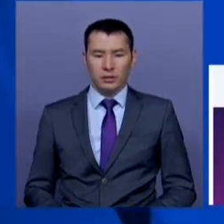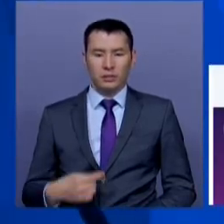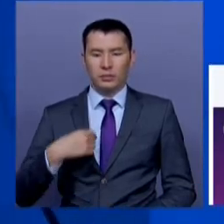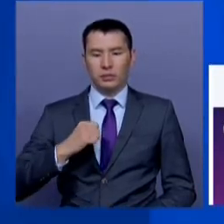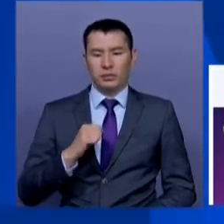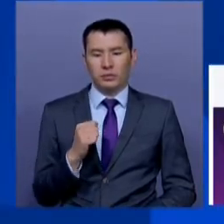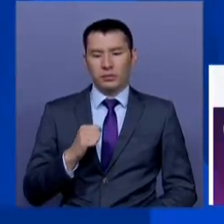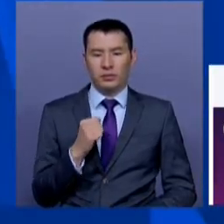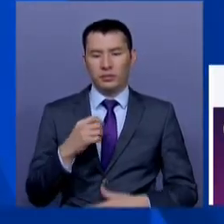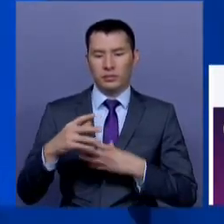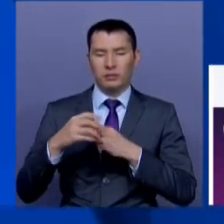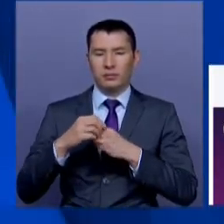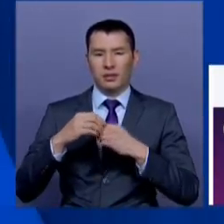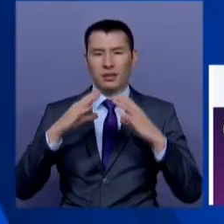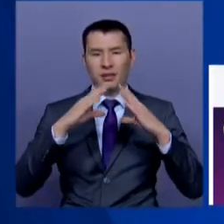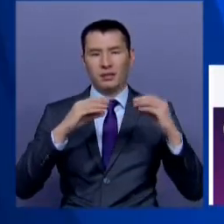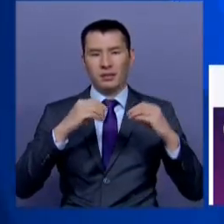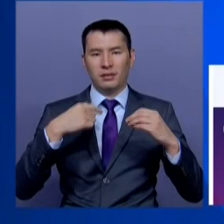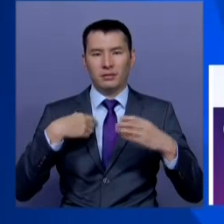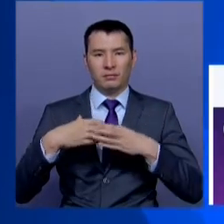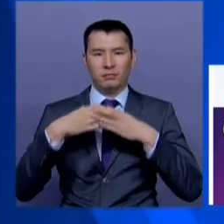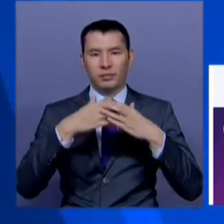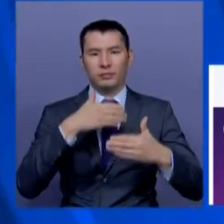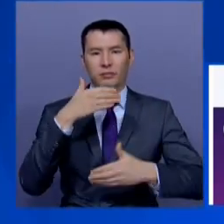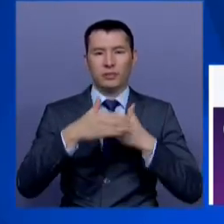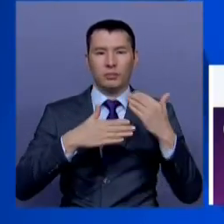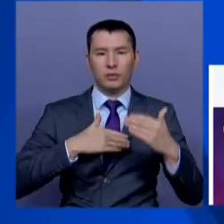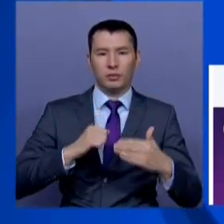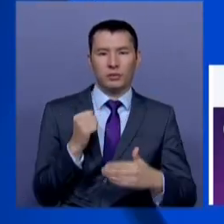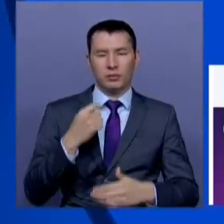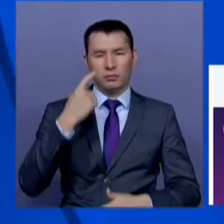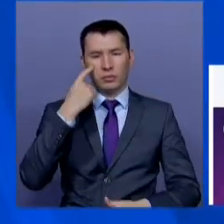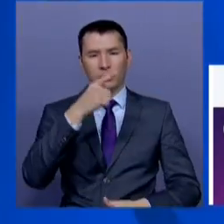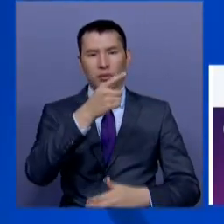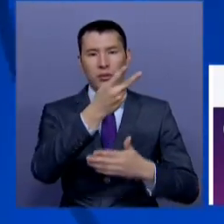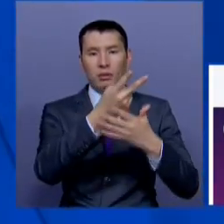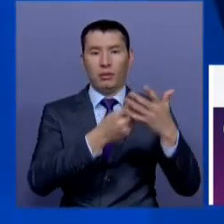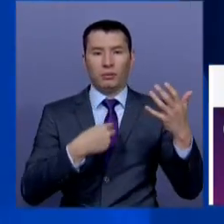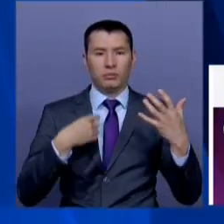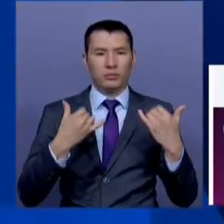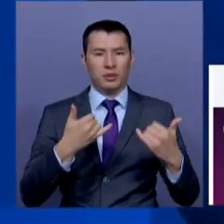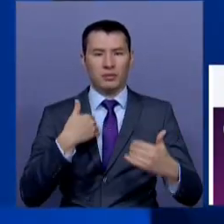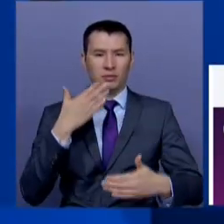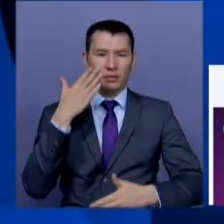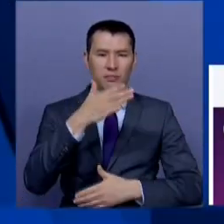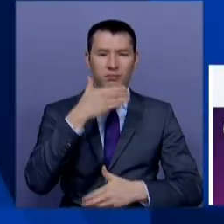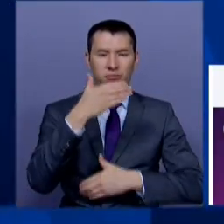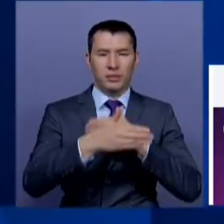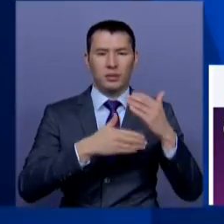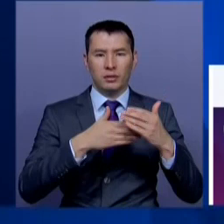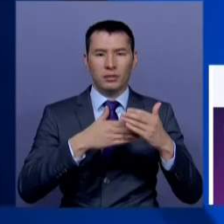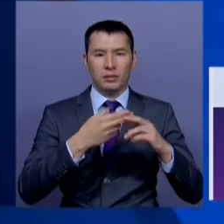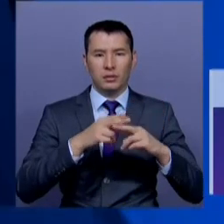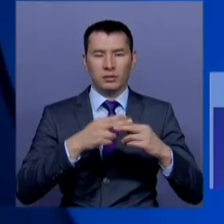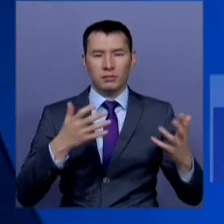Я отдыхал с друзьями на озере Сайран. Тогда один мой друг заметил, что кто-то тонет. Я сразу же пошел его спасать. Совместно со спасителями мы